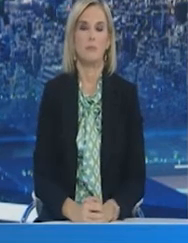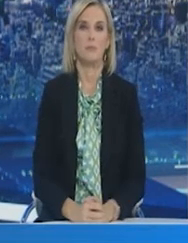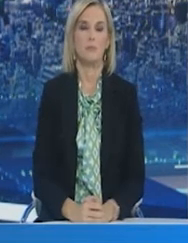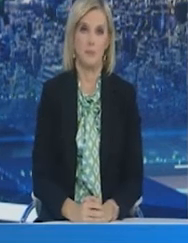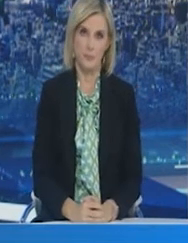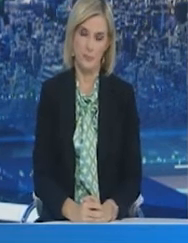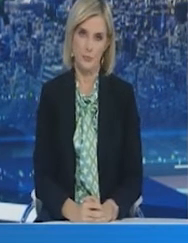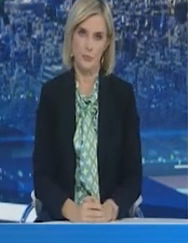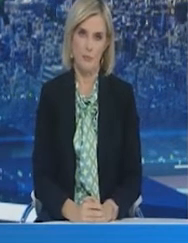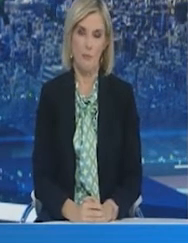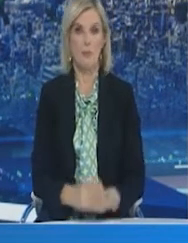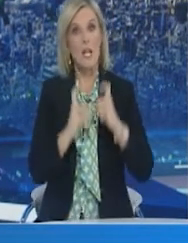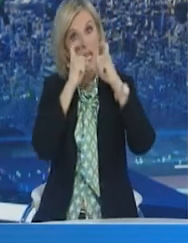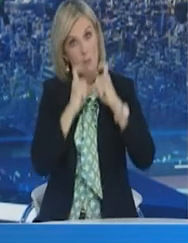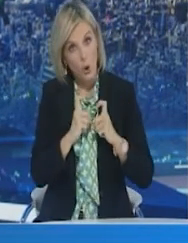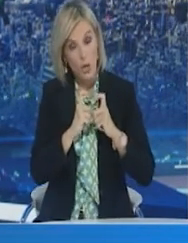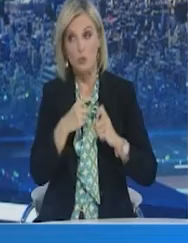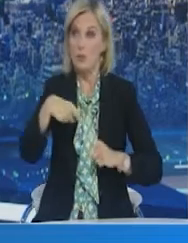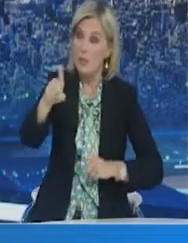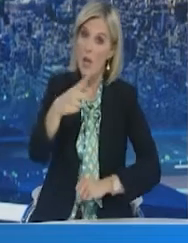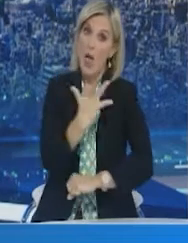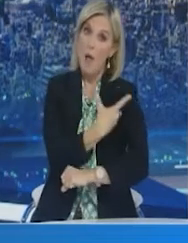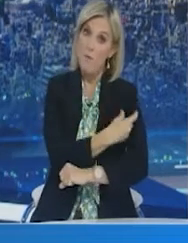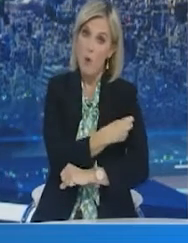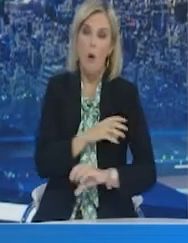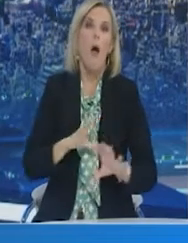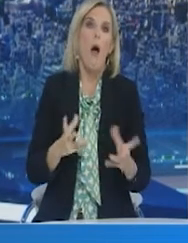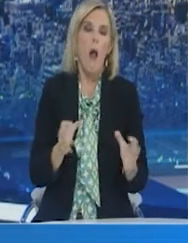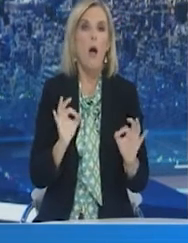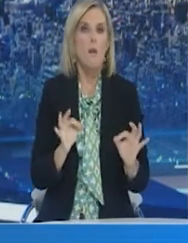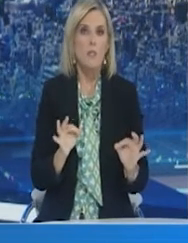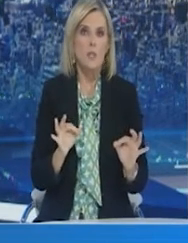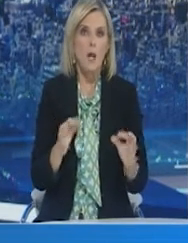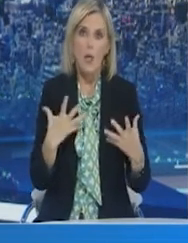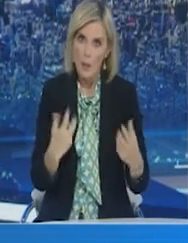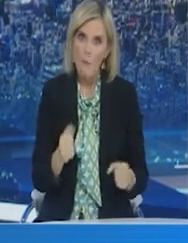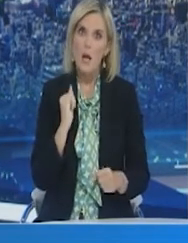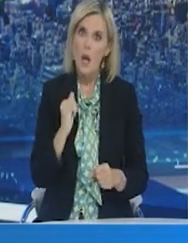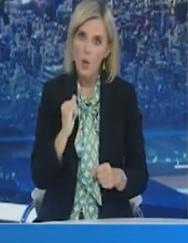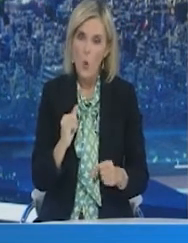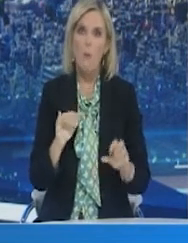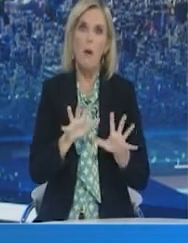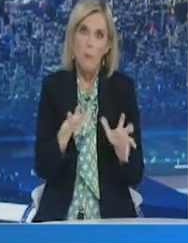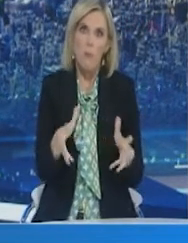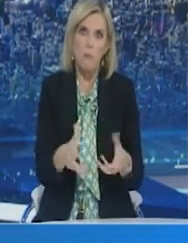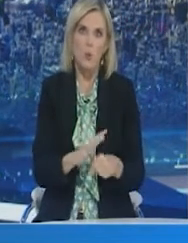του μέτρου της υποχρεωτικότητας των εμβολιασμών, αλλά και λόγω του γεγονότος ότι έχουμε πανδημία.